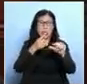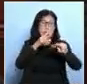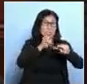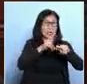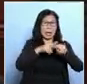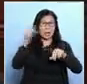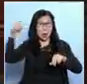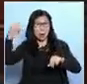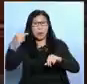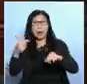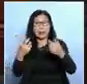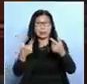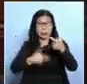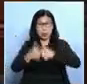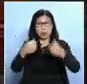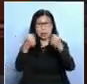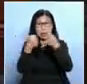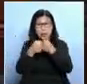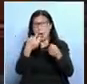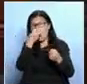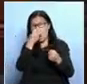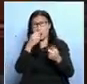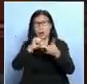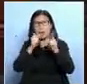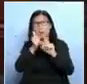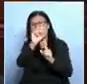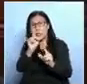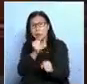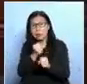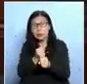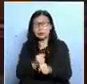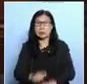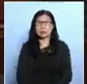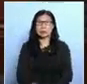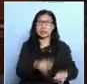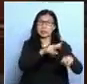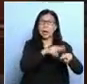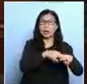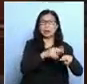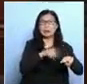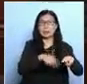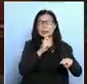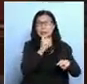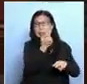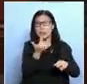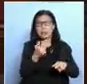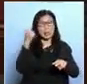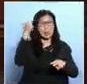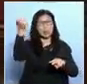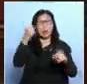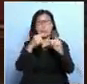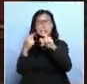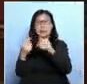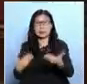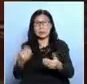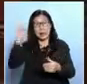易戰裏面我哋香港有咩對策。實際上唔好話我哋香港呢，我哋就算祖國有咁多有智慧之士，而